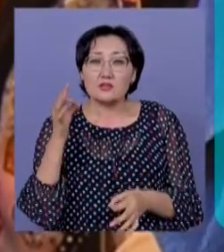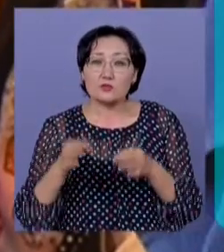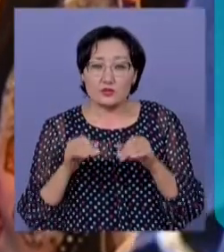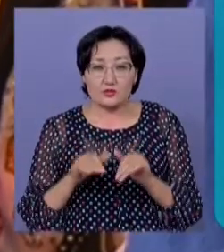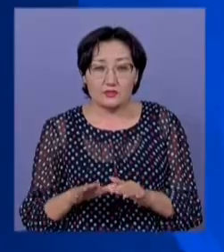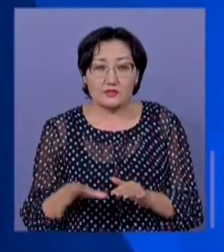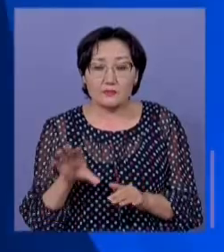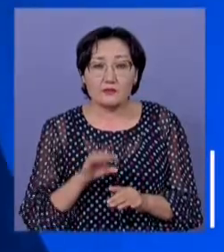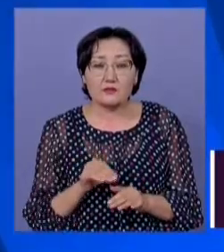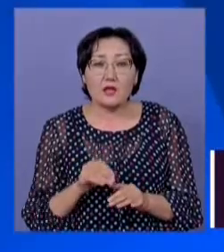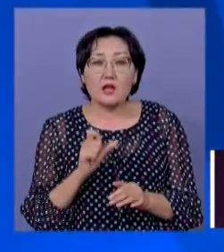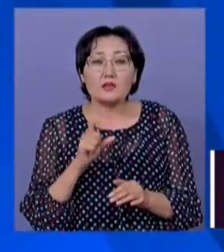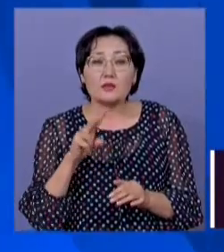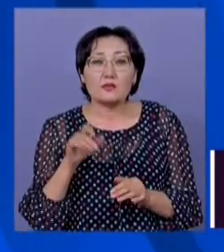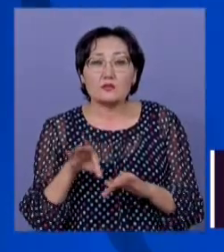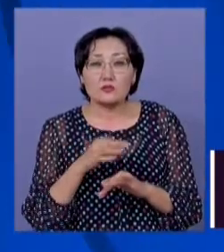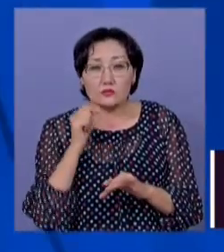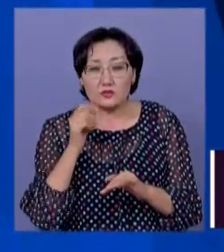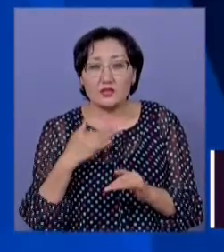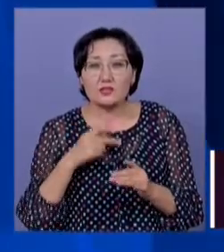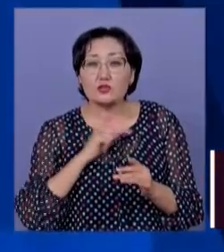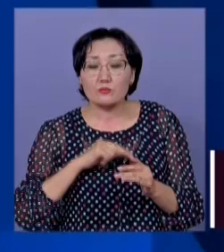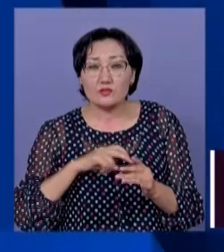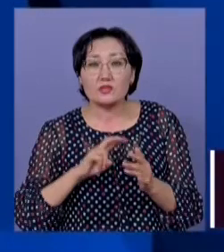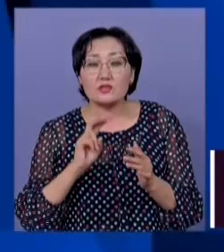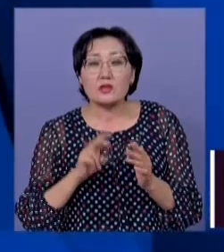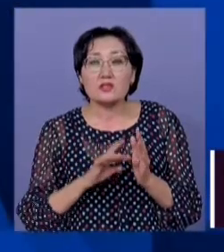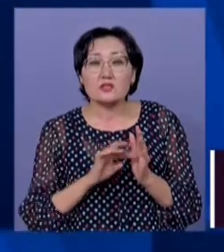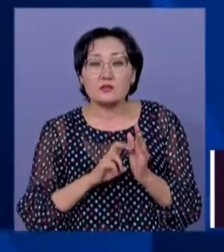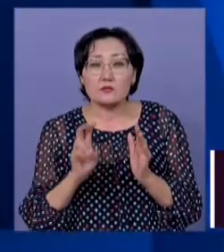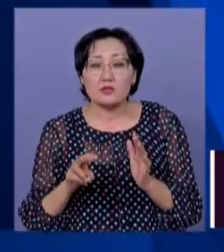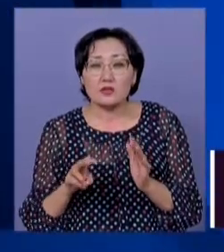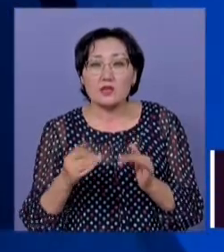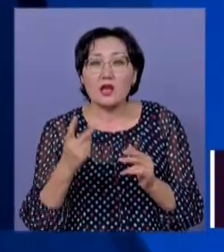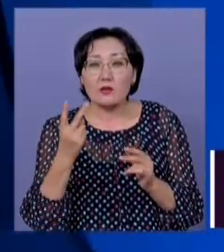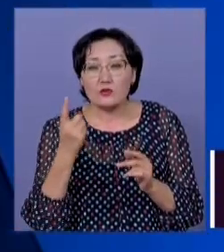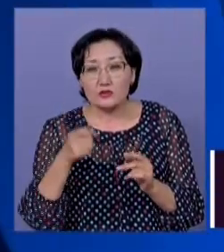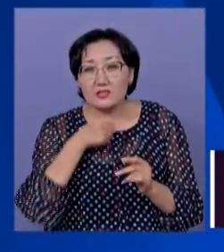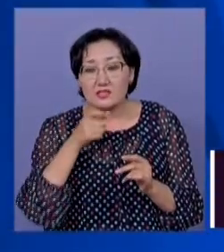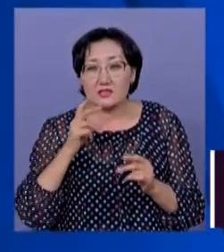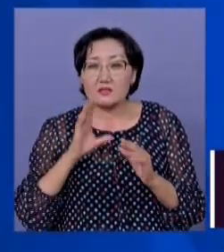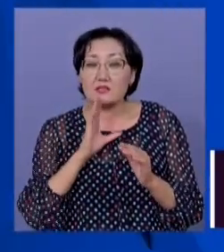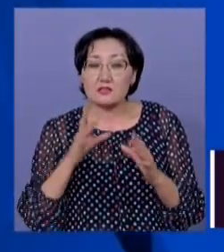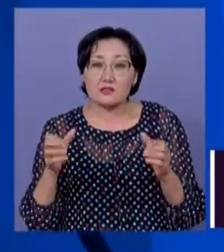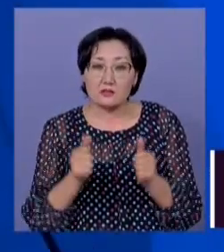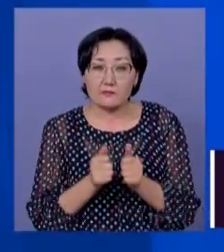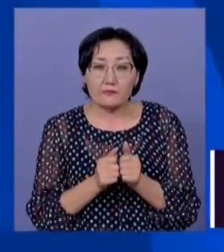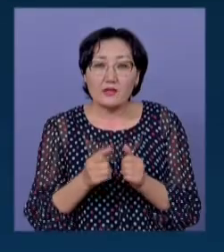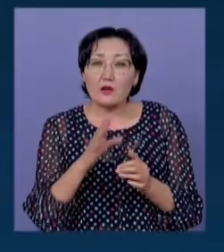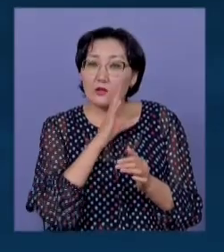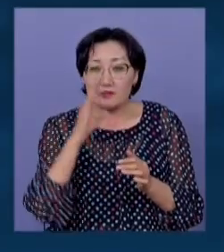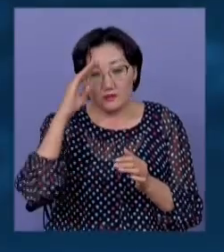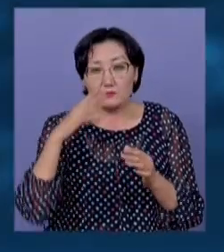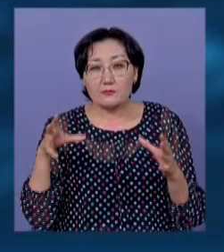ақ қарасын. Эльмираның жолдасы қазір жұмысынан шығып үлкен қызының, ал енесі кіші қызының қасында ауруханада жатыр екен. Өзі ата-анасының